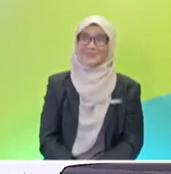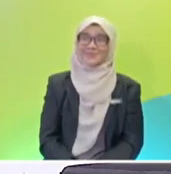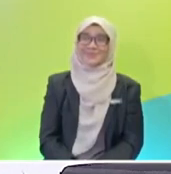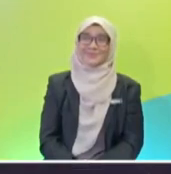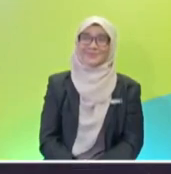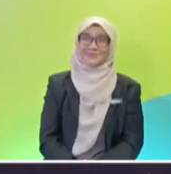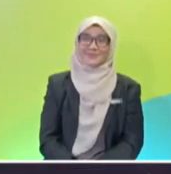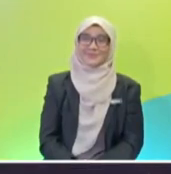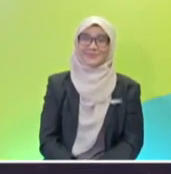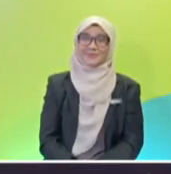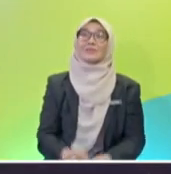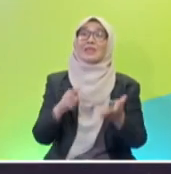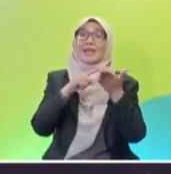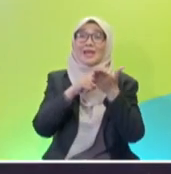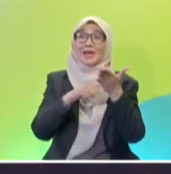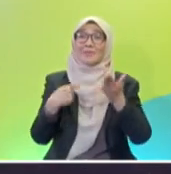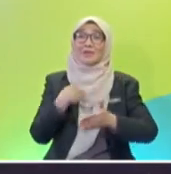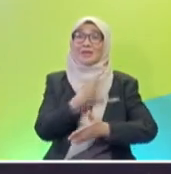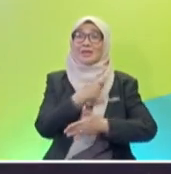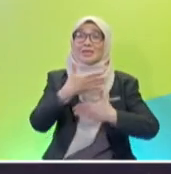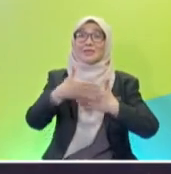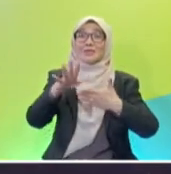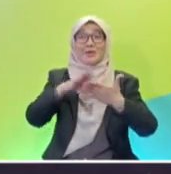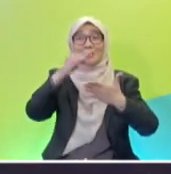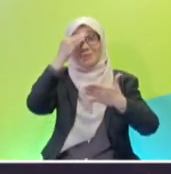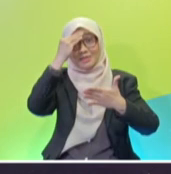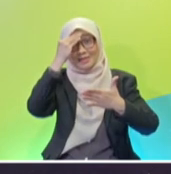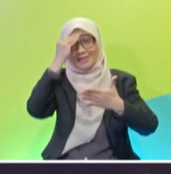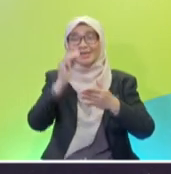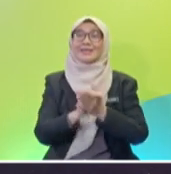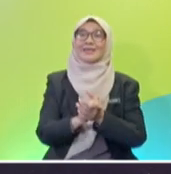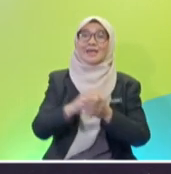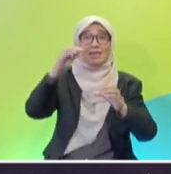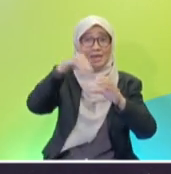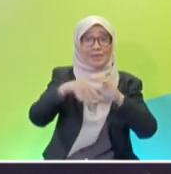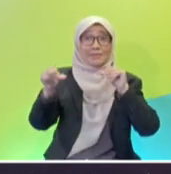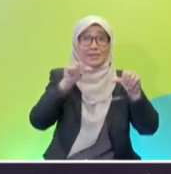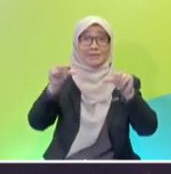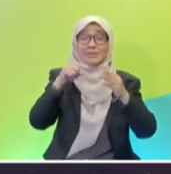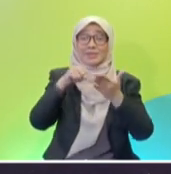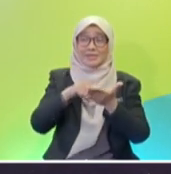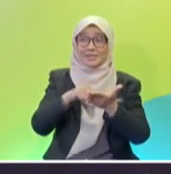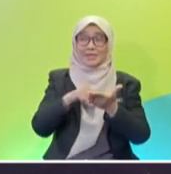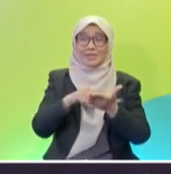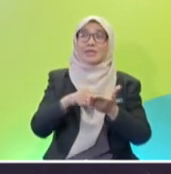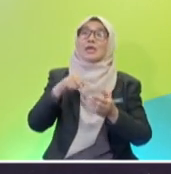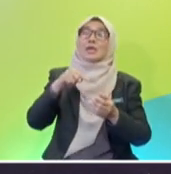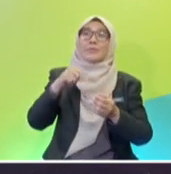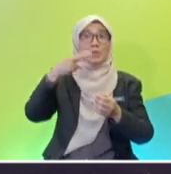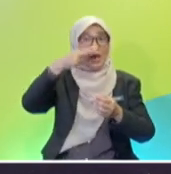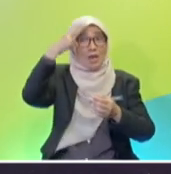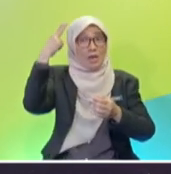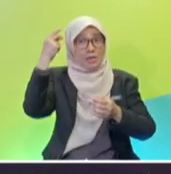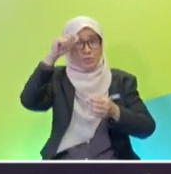apakah yang sebenarnya kita sudah belajar cikgu dalam segmen ini? Sama-sama. Jadi, apabila Hanis mencatat, ini pemerhatian atau